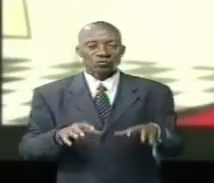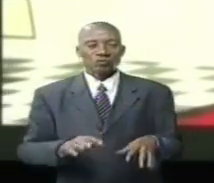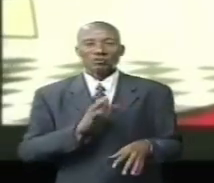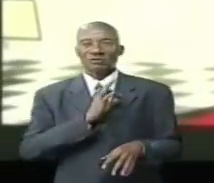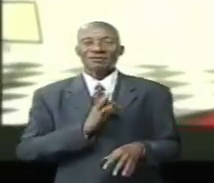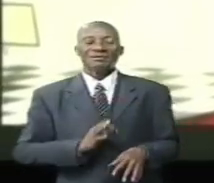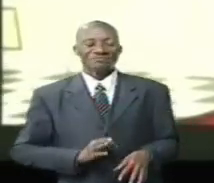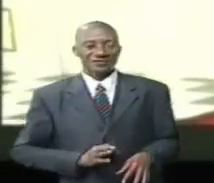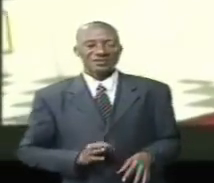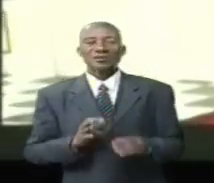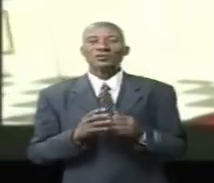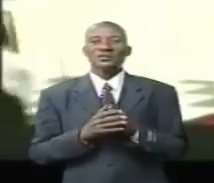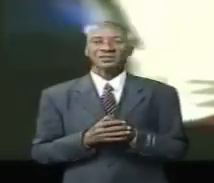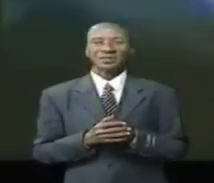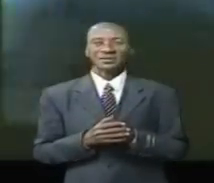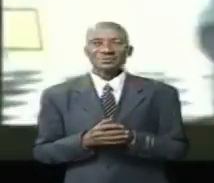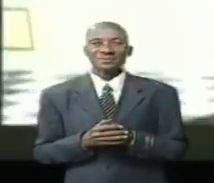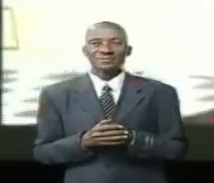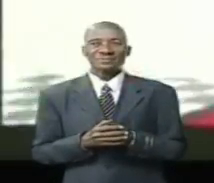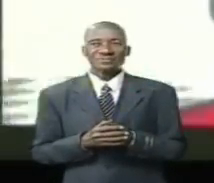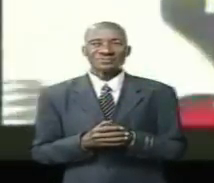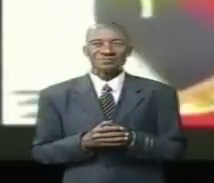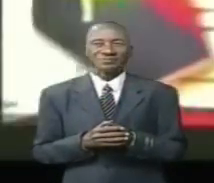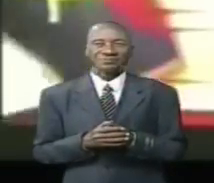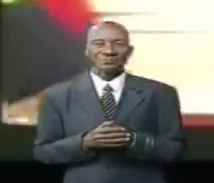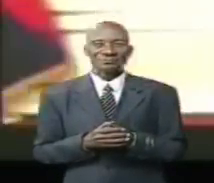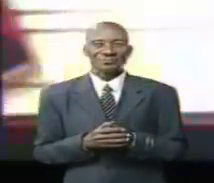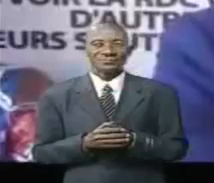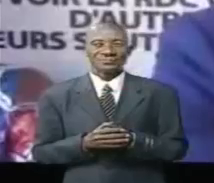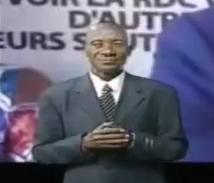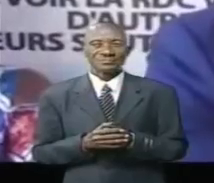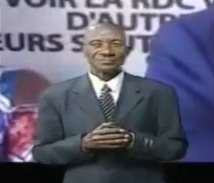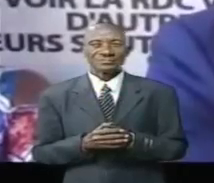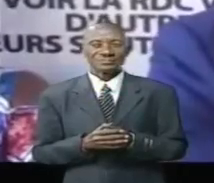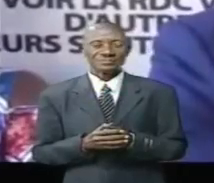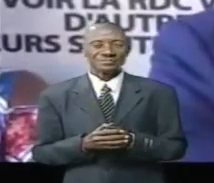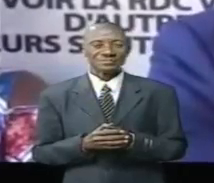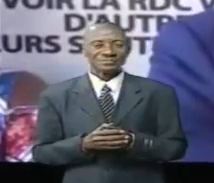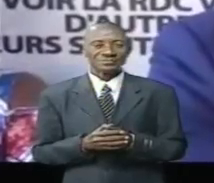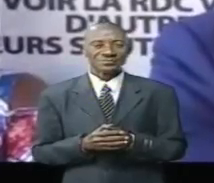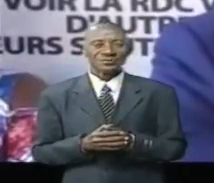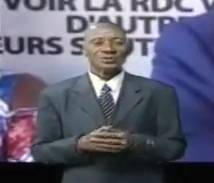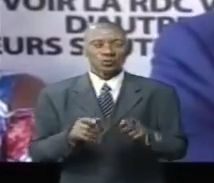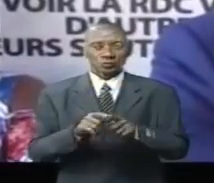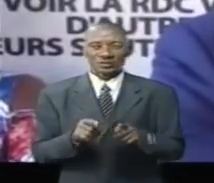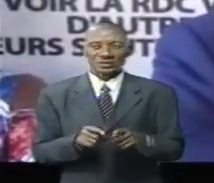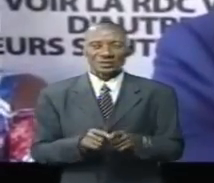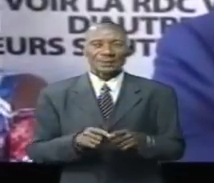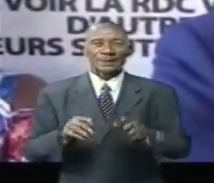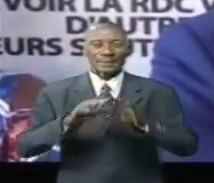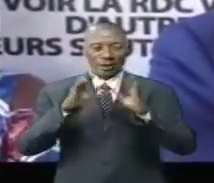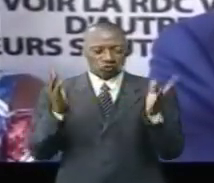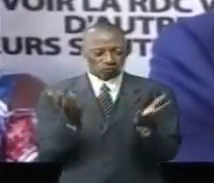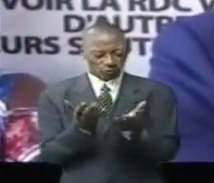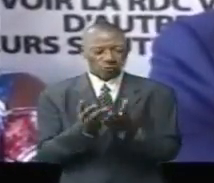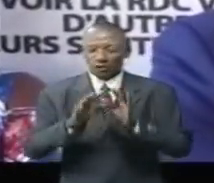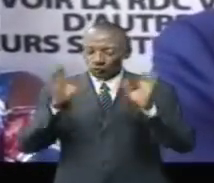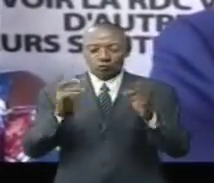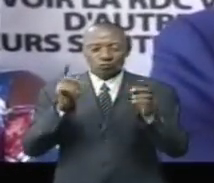Félix Antoine Tshisekedi Tshilombo, chef de l'État, et appelle aux communautés à vivre en paix